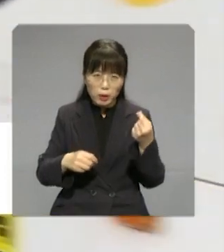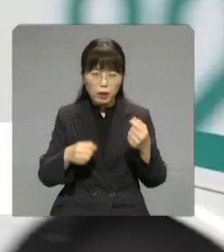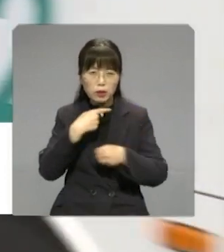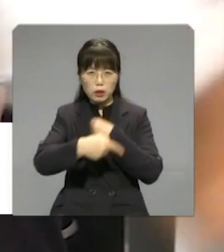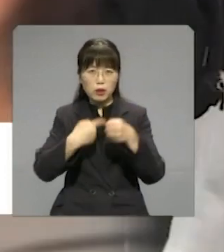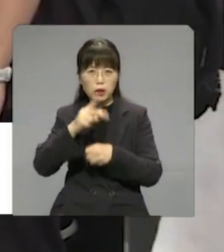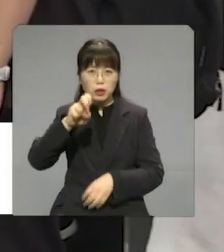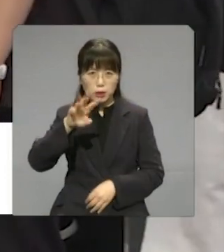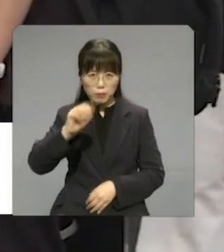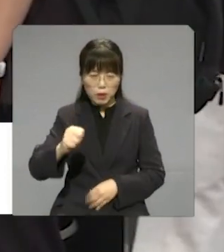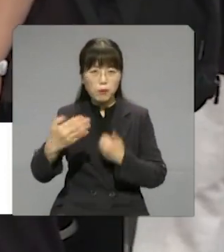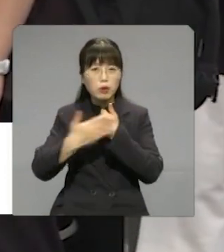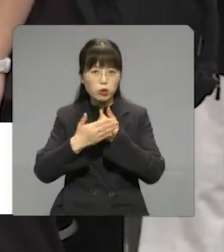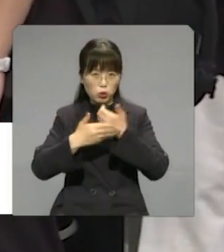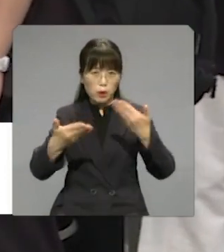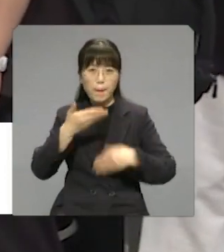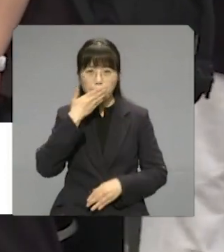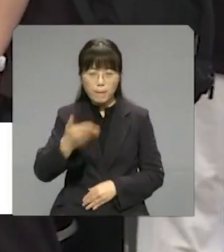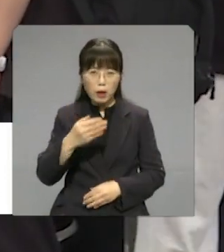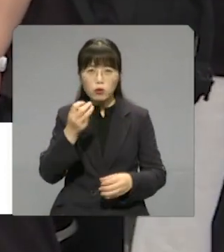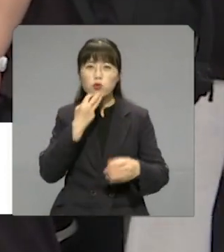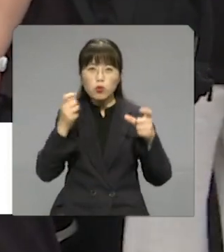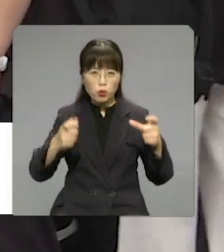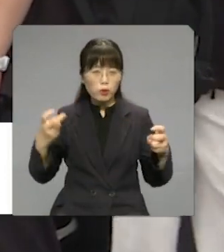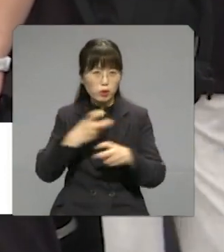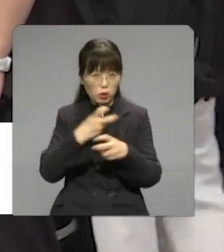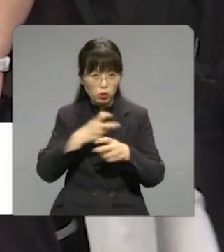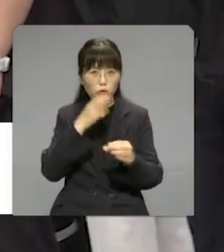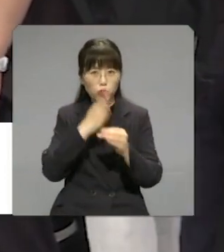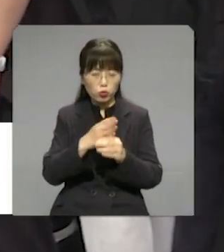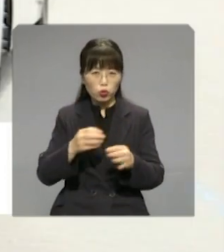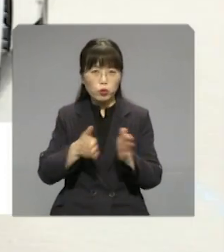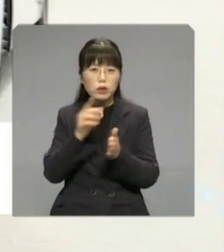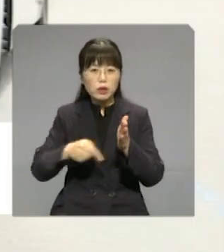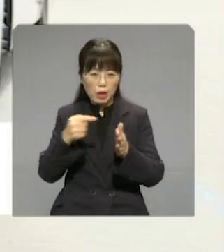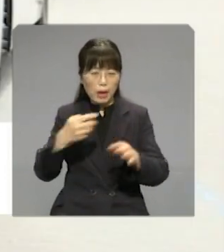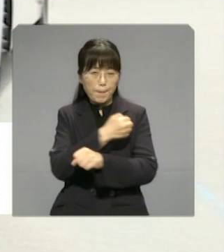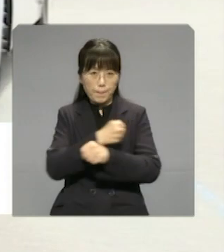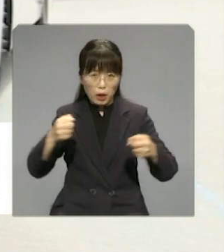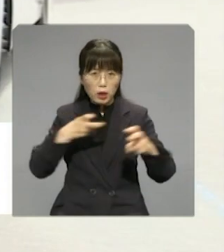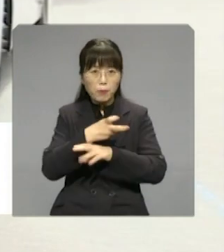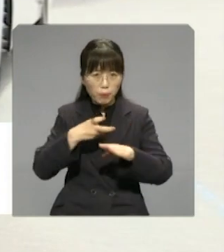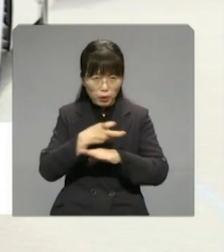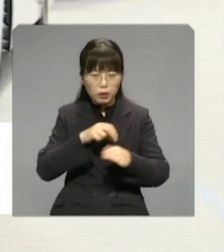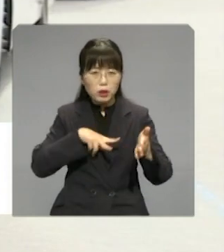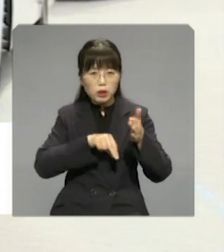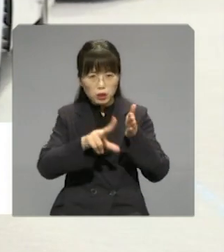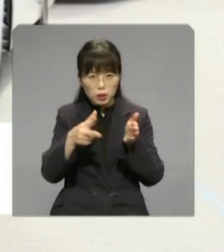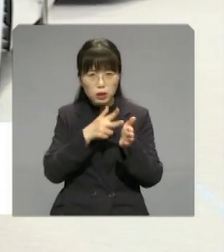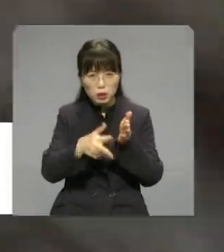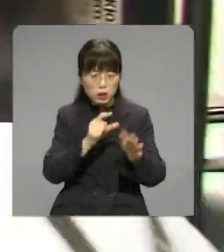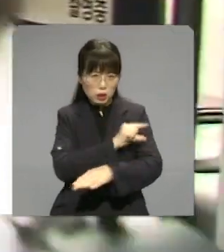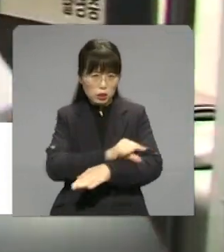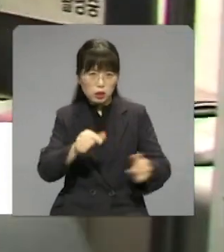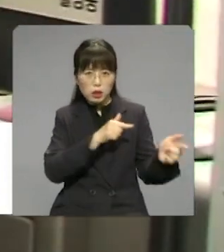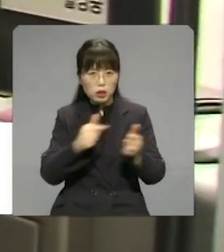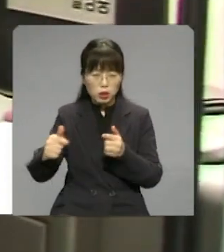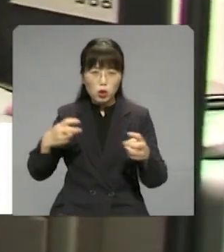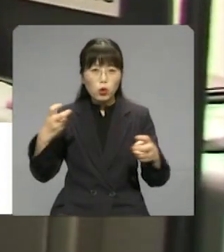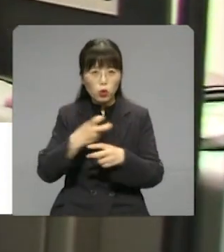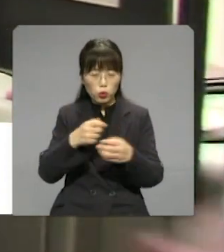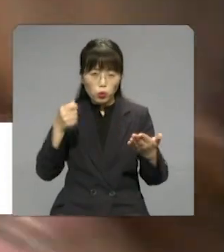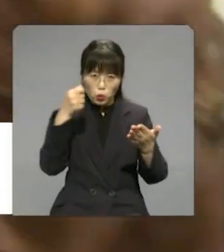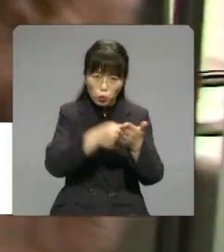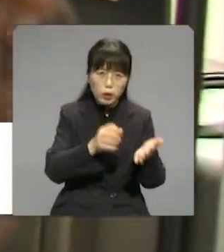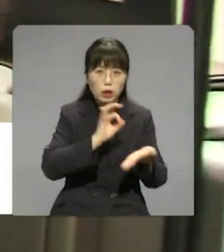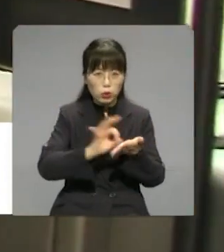원까지 지원받을 수 있습니다 수속권 대중 교통 중 시내 버스와 광역 버스 지하철 GTX 같이 교통카드를